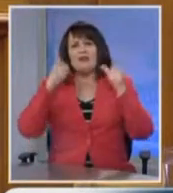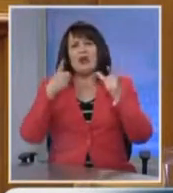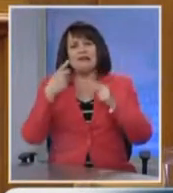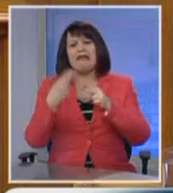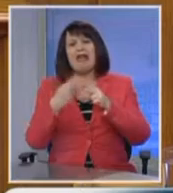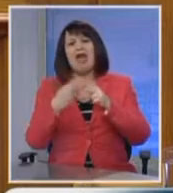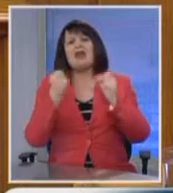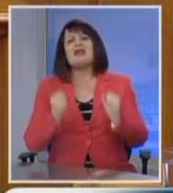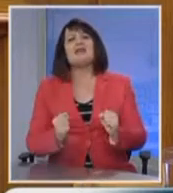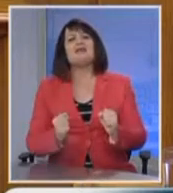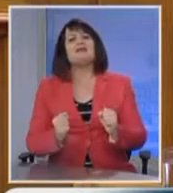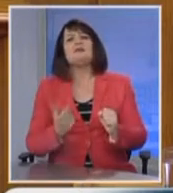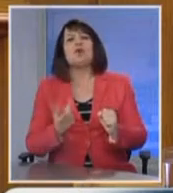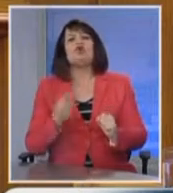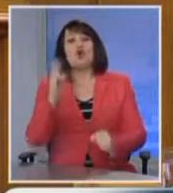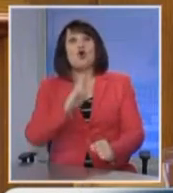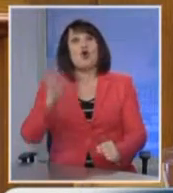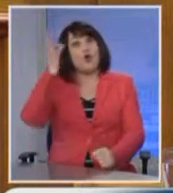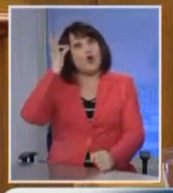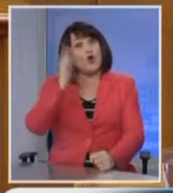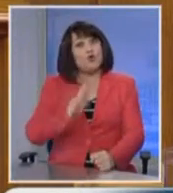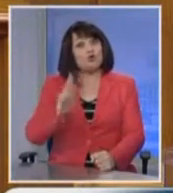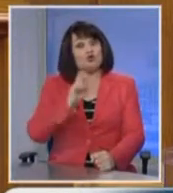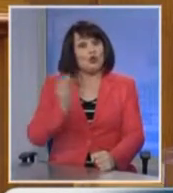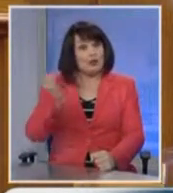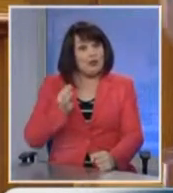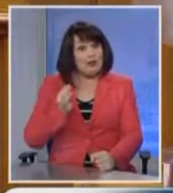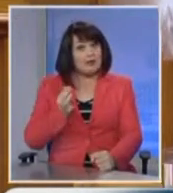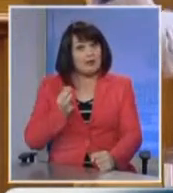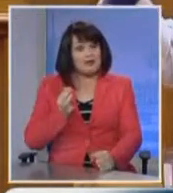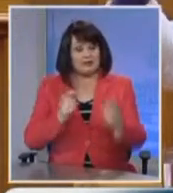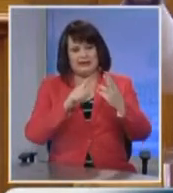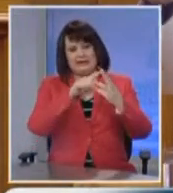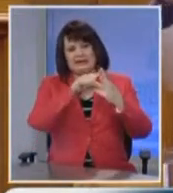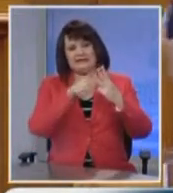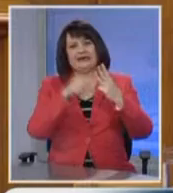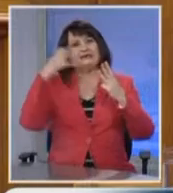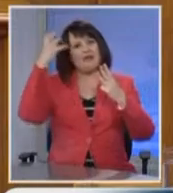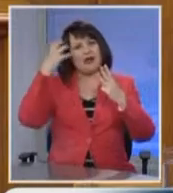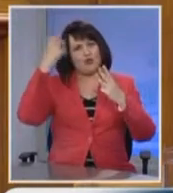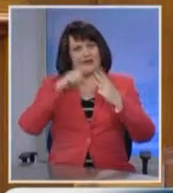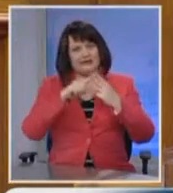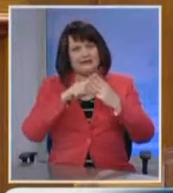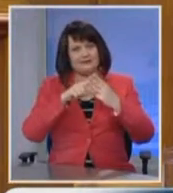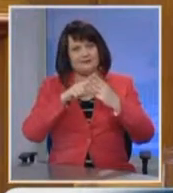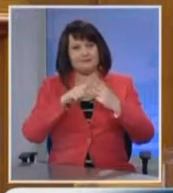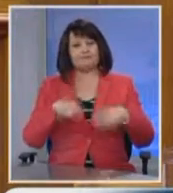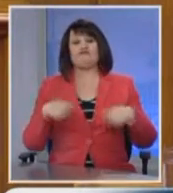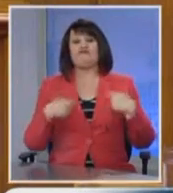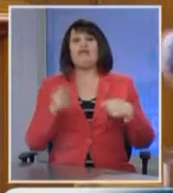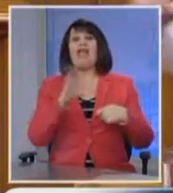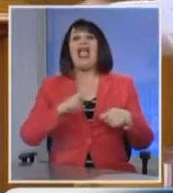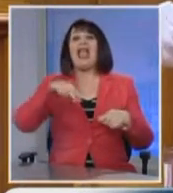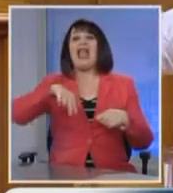βγαίνει από τον Ρουσό, που είπε και η κυρία Βάκη? Με τρεις χοντρικά θεωρίες. Τη θεωρία των ελίτ, που